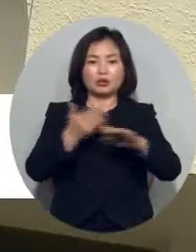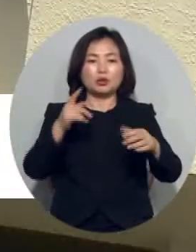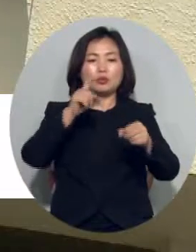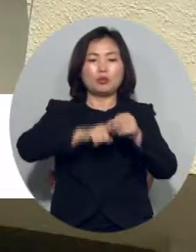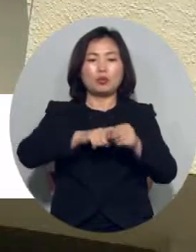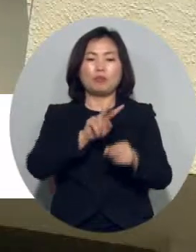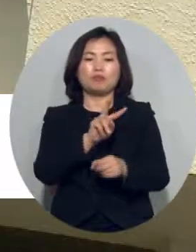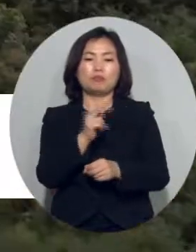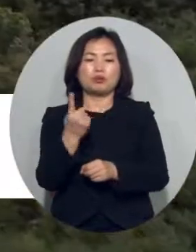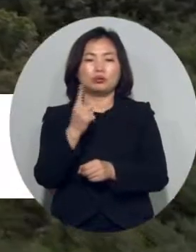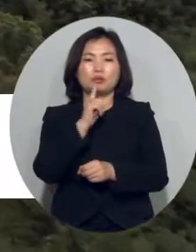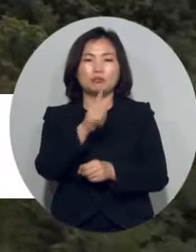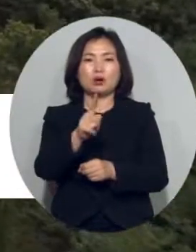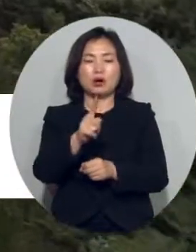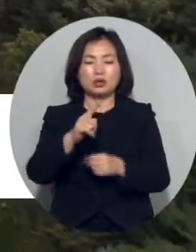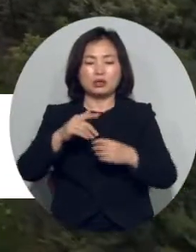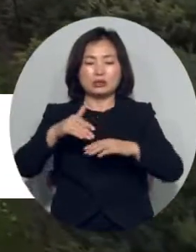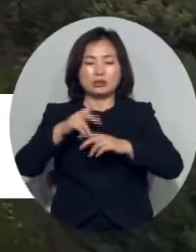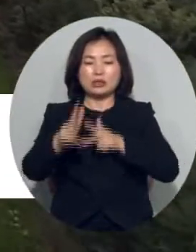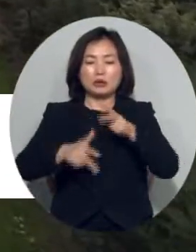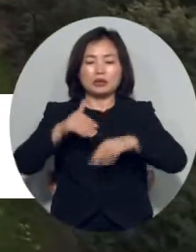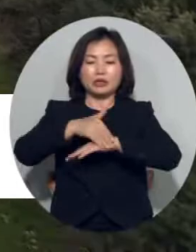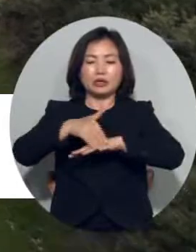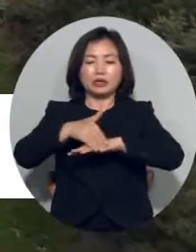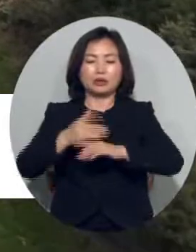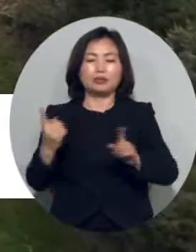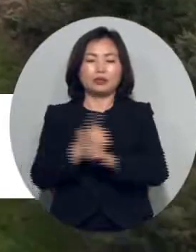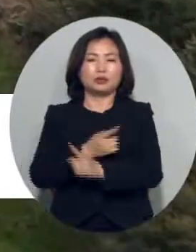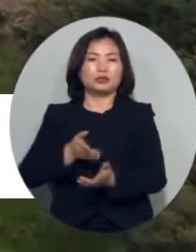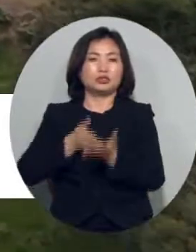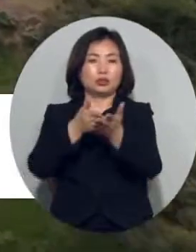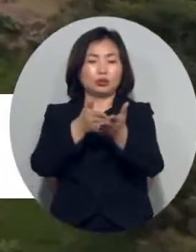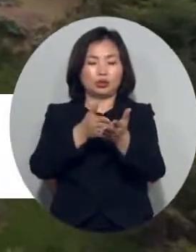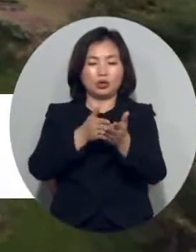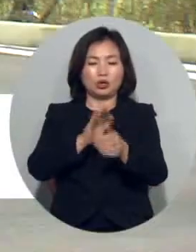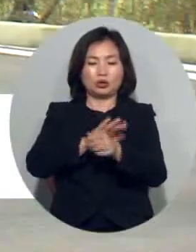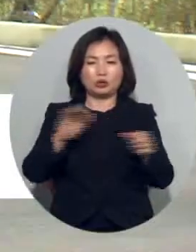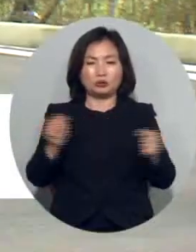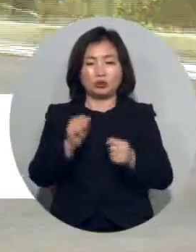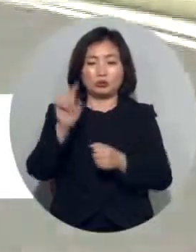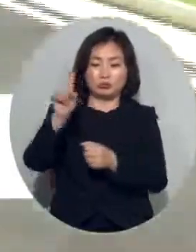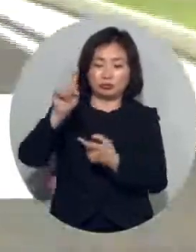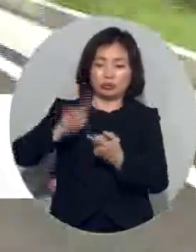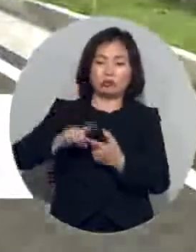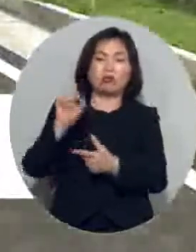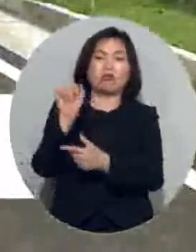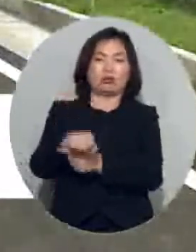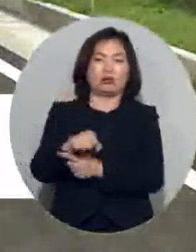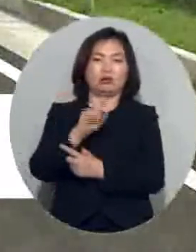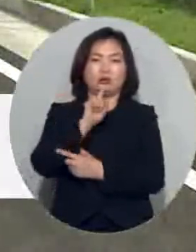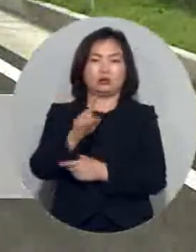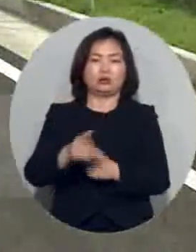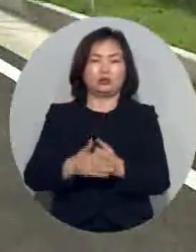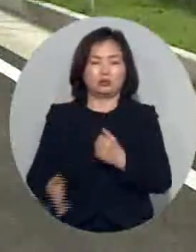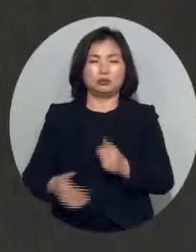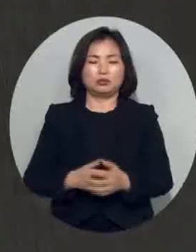용도로 전용하겠다고 사업 계획 변경을 신청했고 경상북도가 이를 허가해줬기